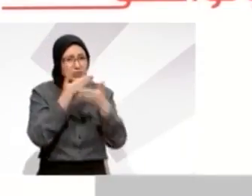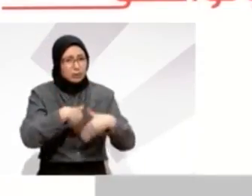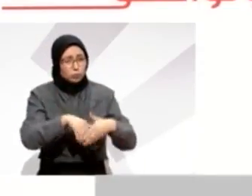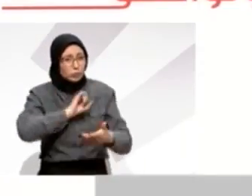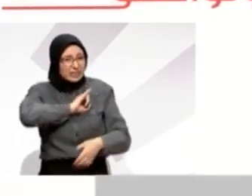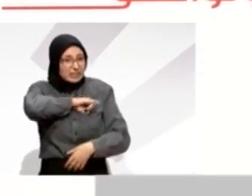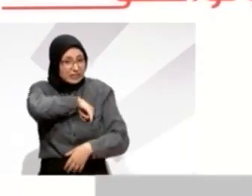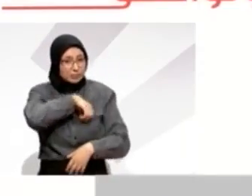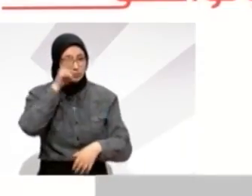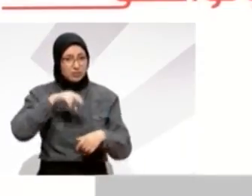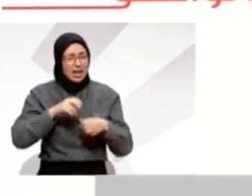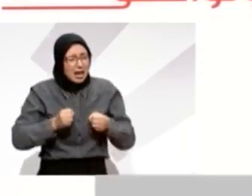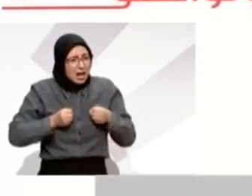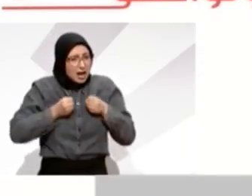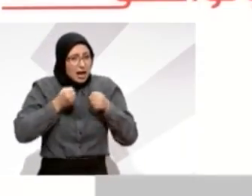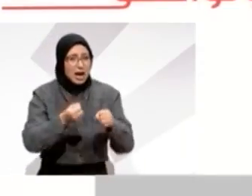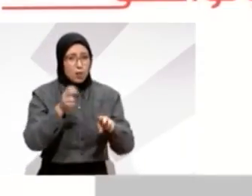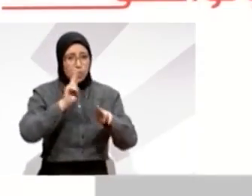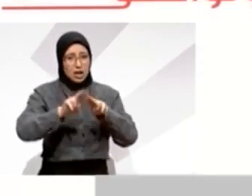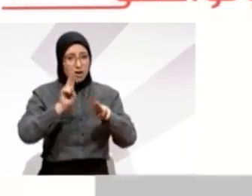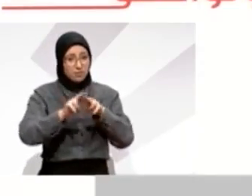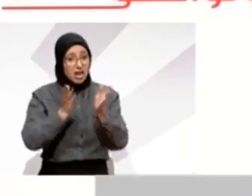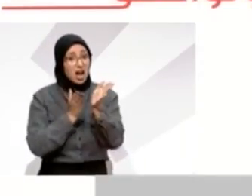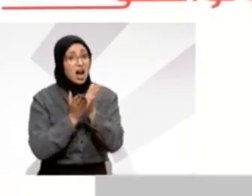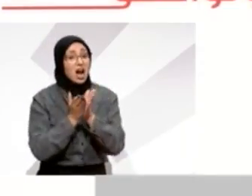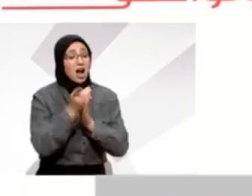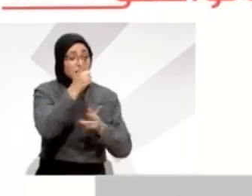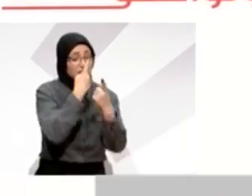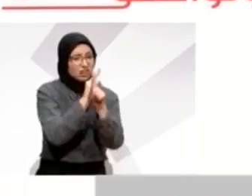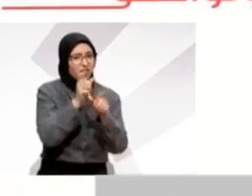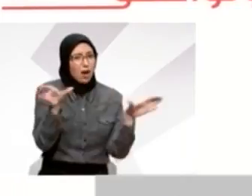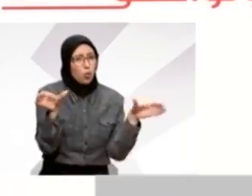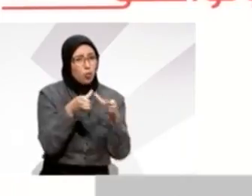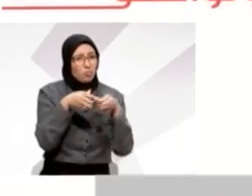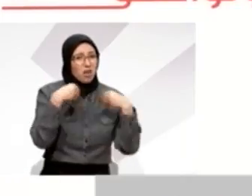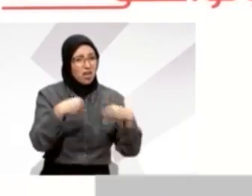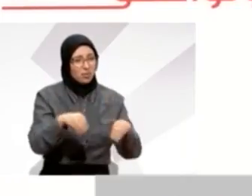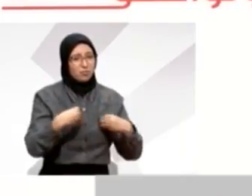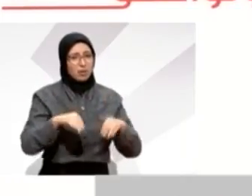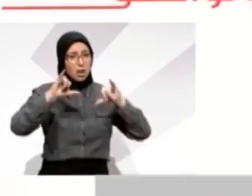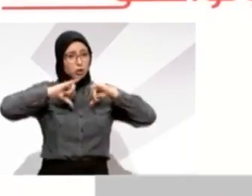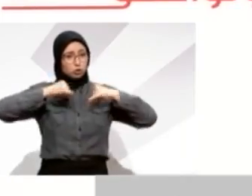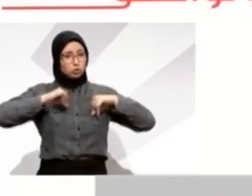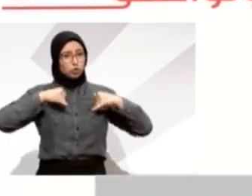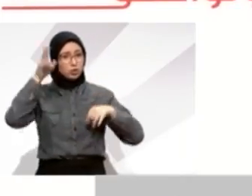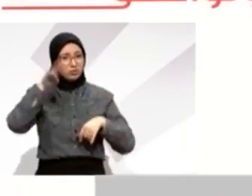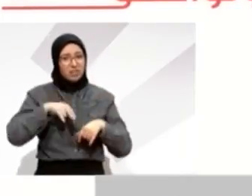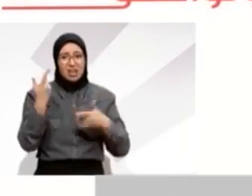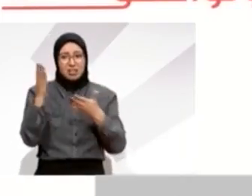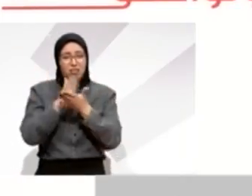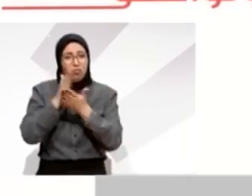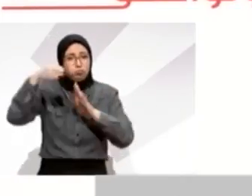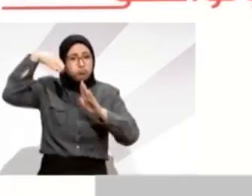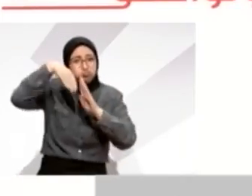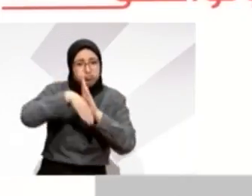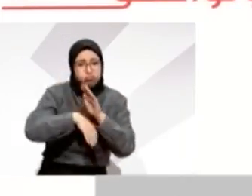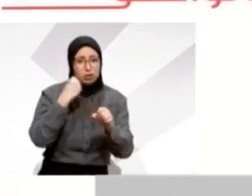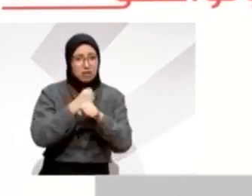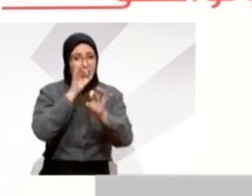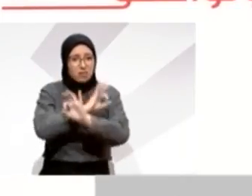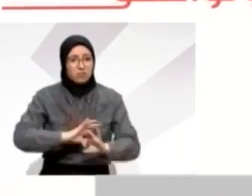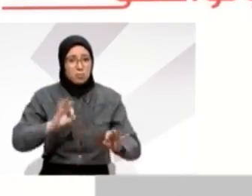نحاول قدر امكان بيكون صوت الحق اللي دافع عليهم عندي شبابنا اللي بعيد عليه التنميه عندي انسانه